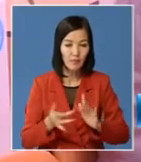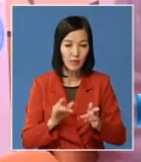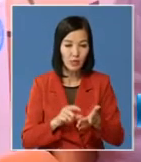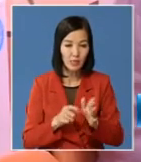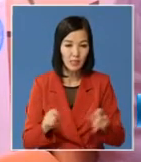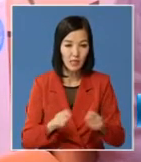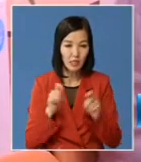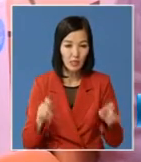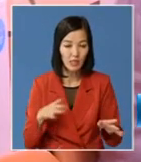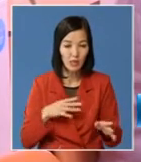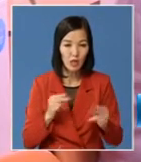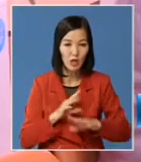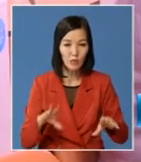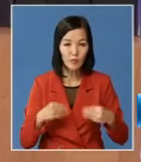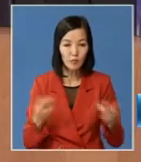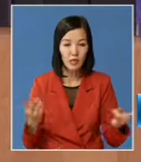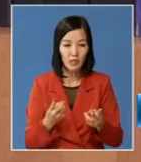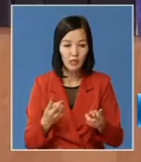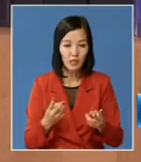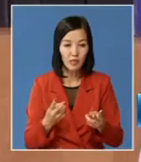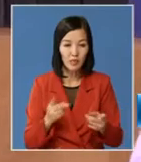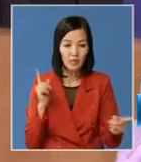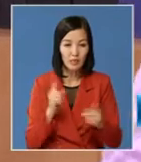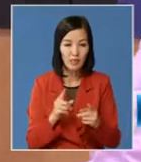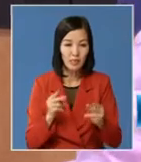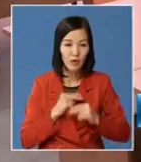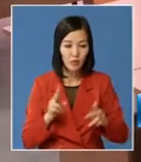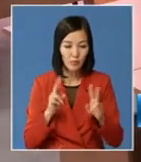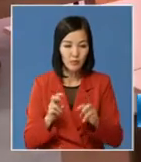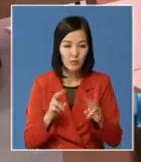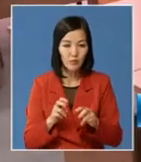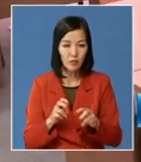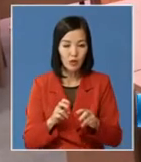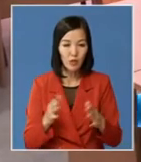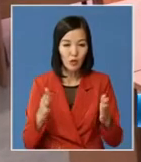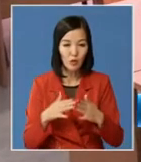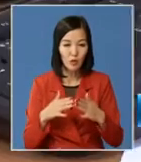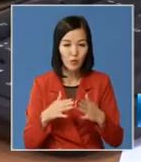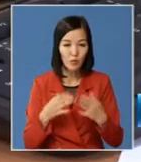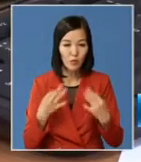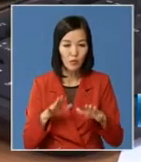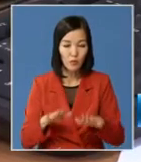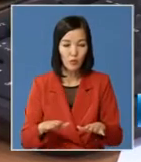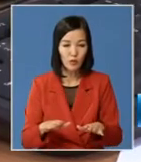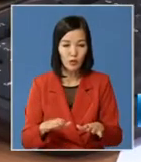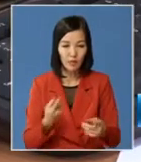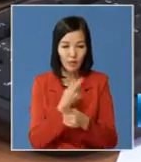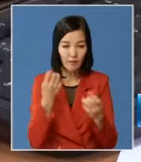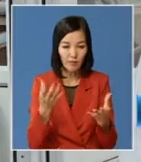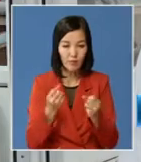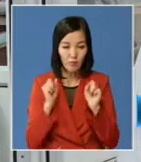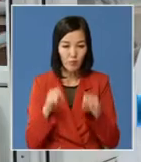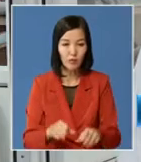арқылы жұмыс беруші өзіне қажетті маманды қабылдаса, жұмыс іздеп жүрген азаматтар ешқайда шықпай-ақ бос орындар туралы мәлімет ала